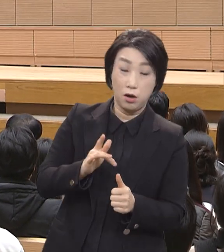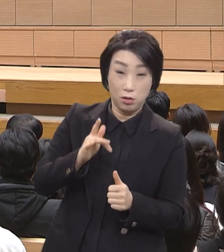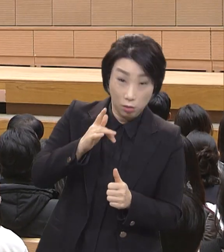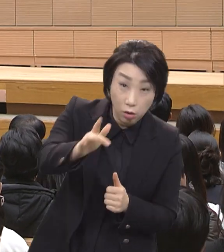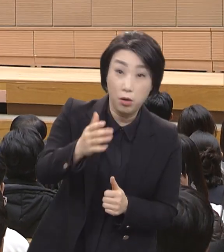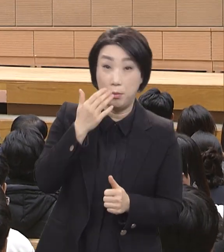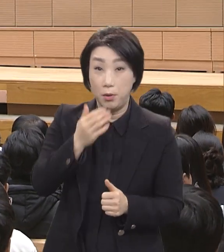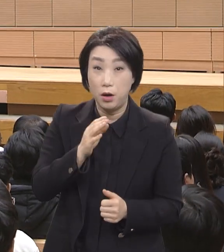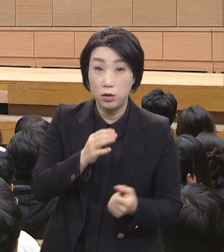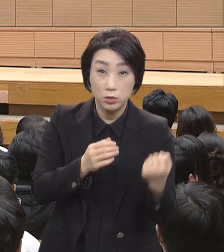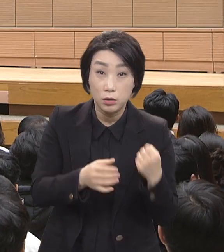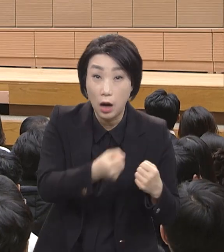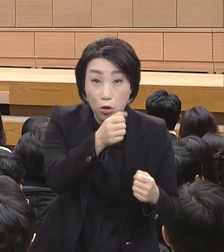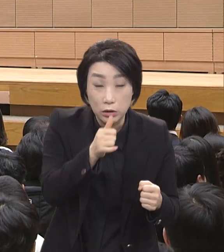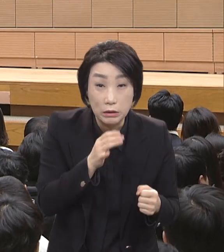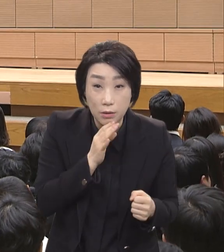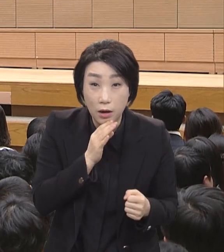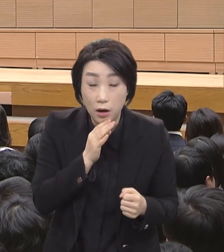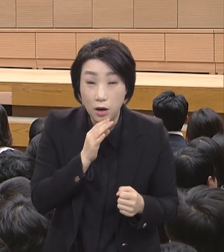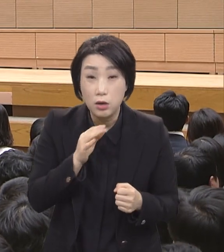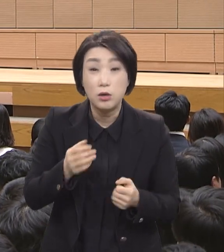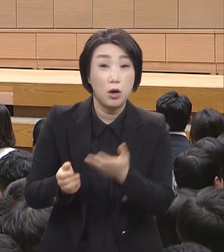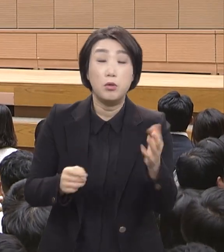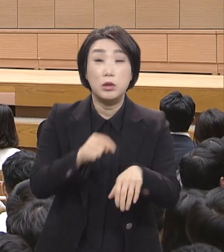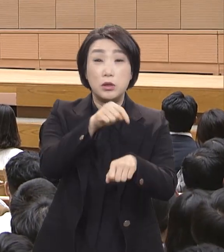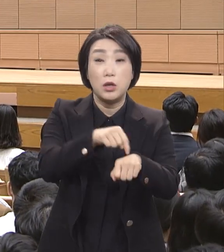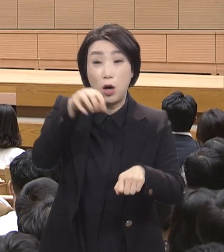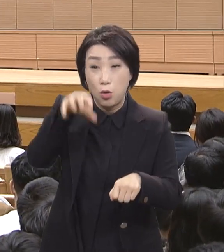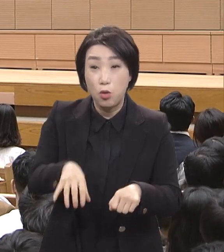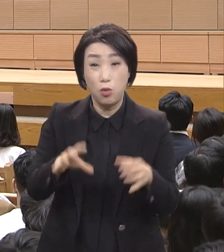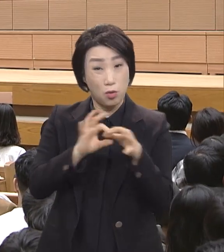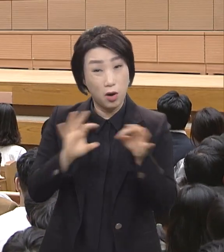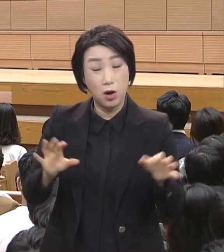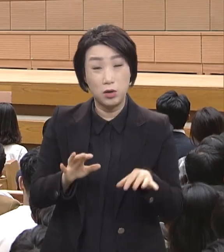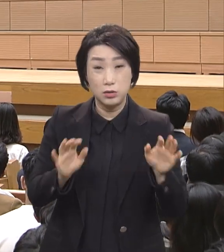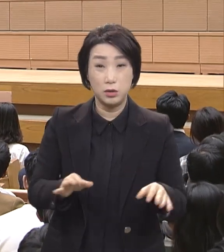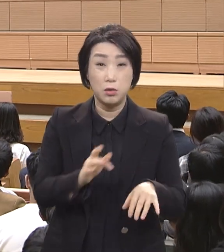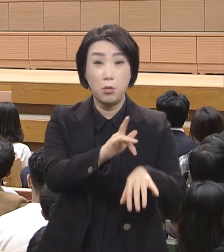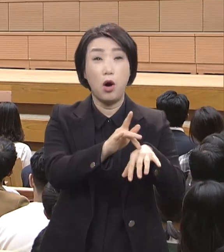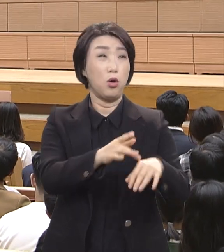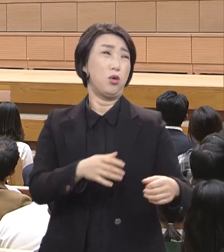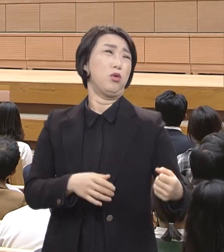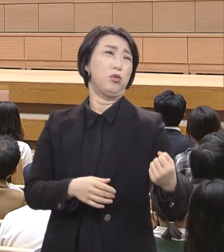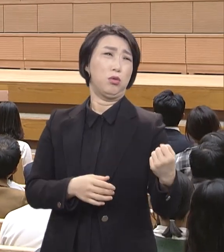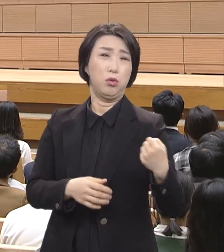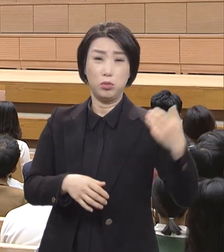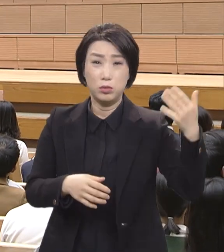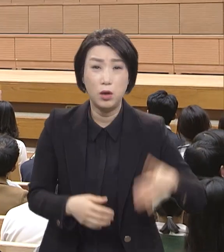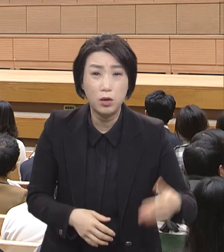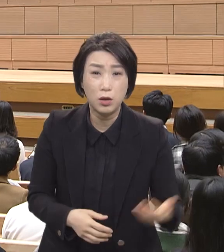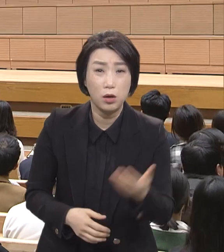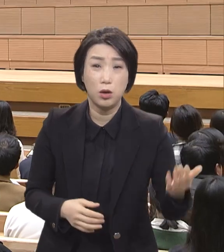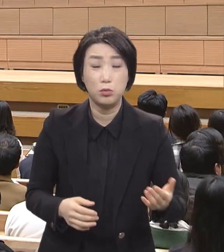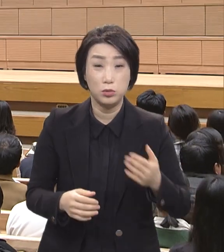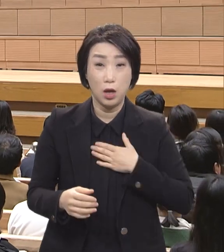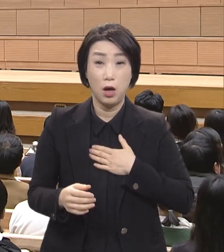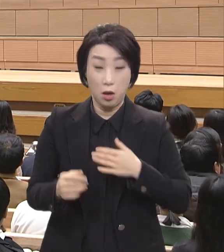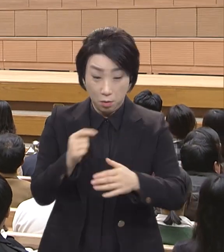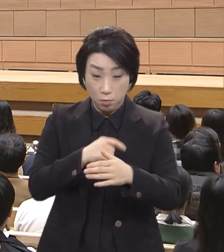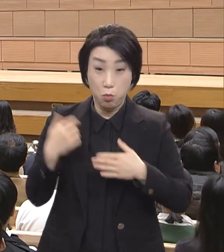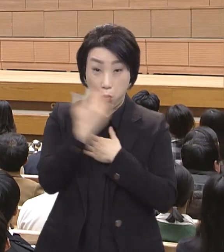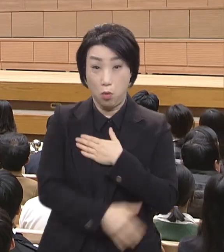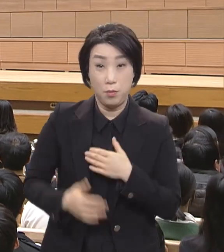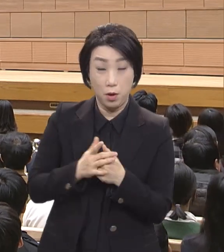나가는 이 공간을 초월한 어마어마한 놈이야. 내 몸에 쑥